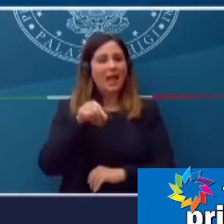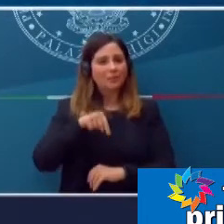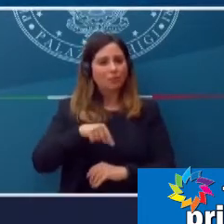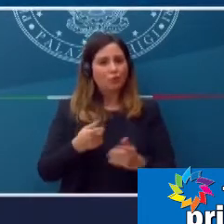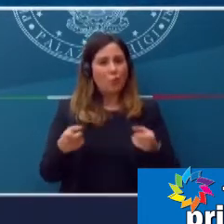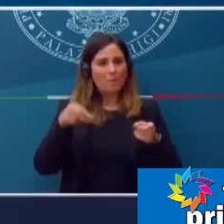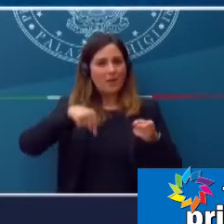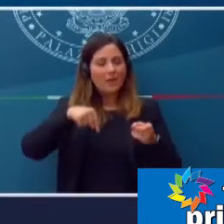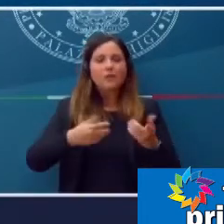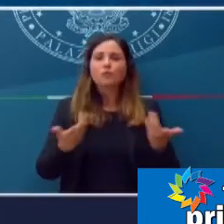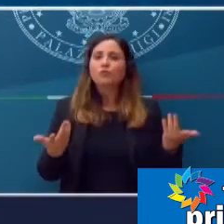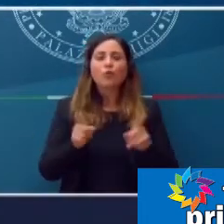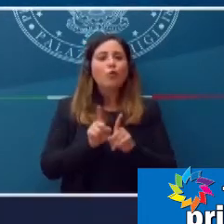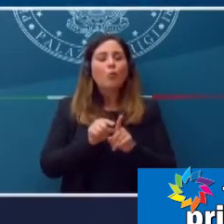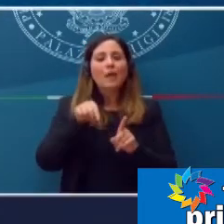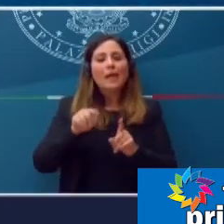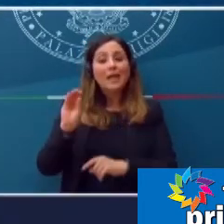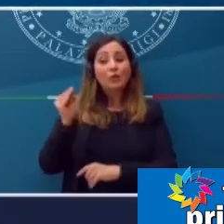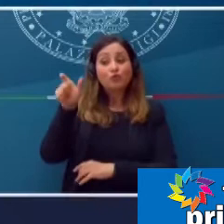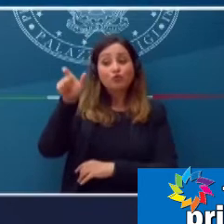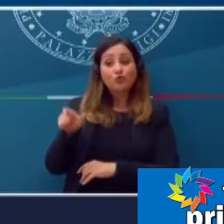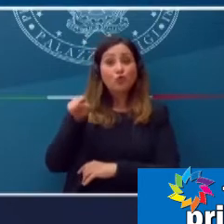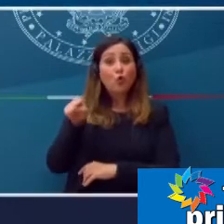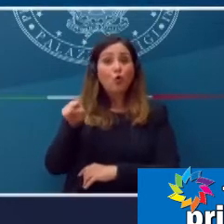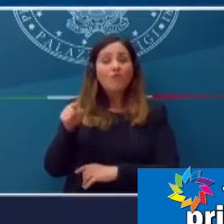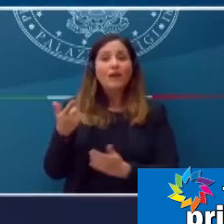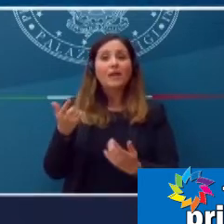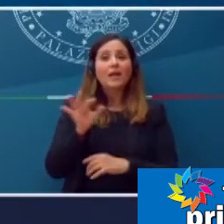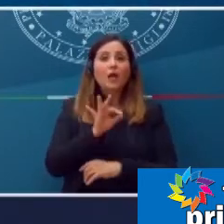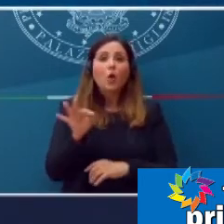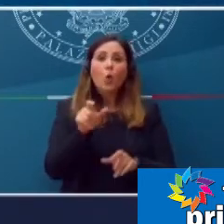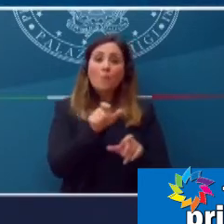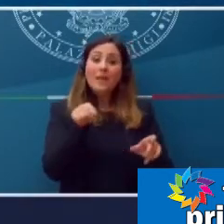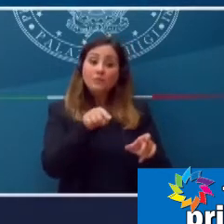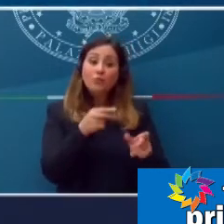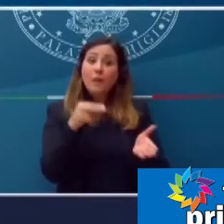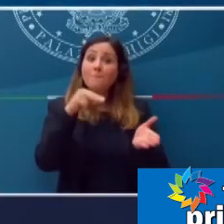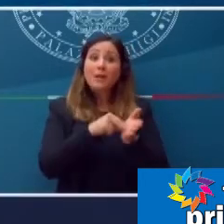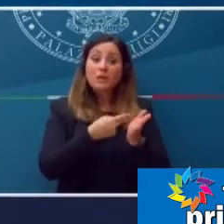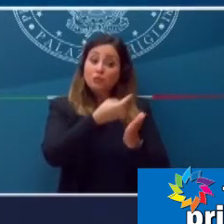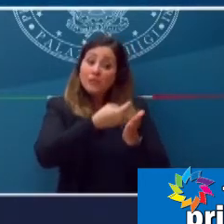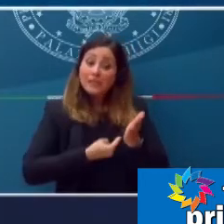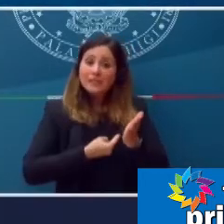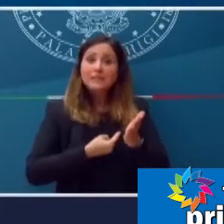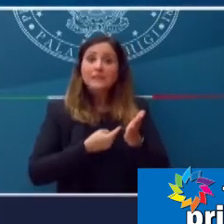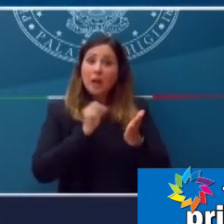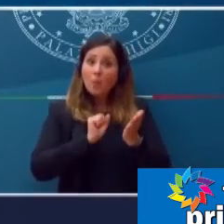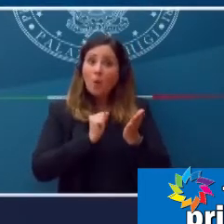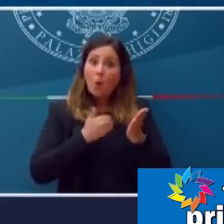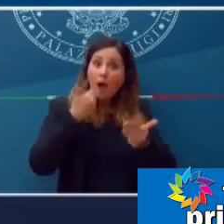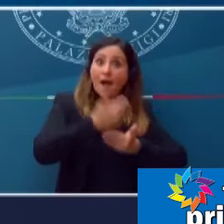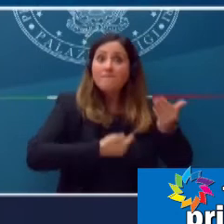con che coscienza un giovane o comunque uno che non è compreso nelle prenotazioni salta la lista e si fa